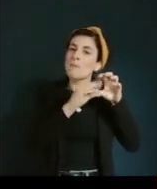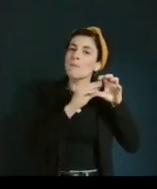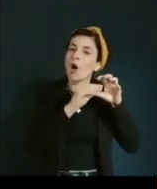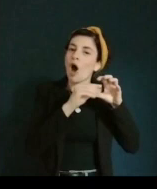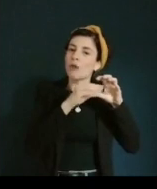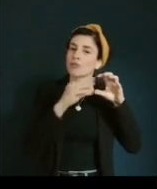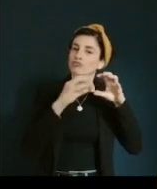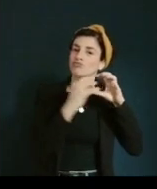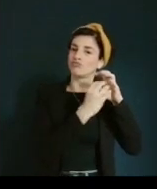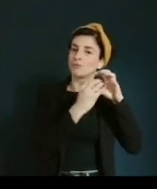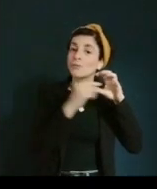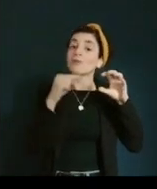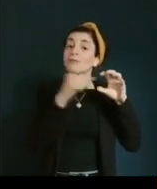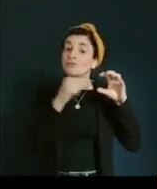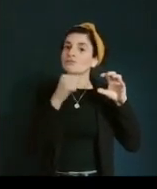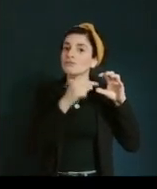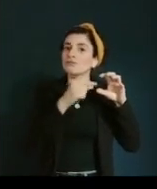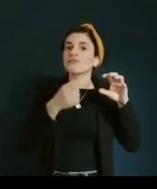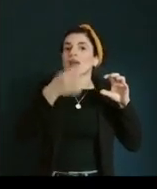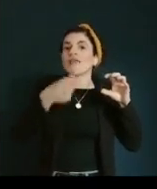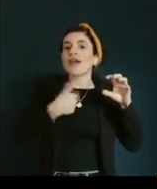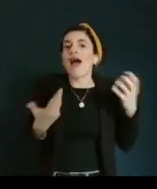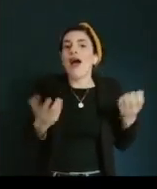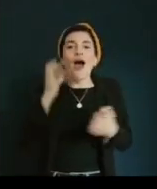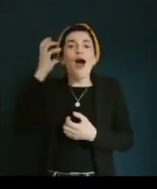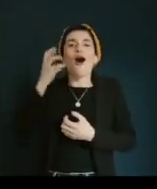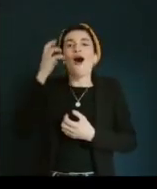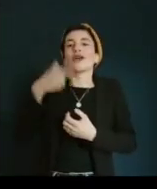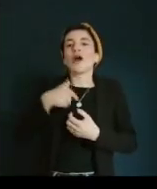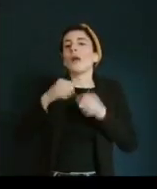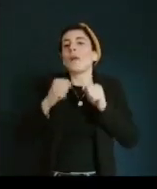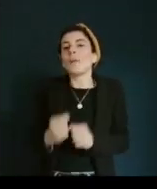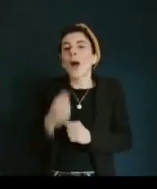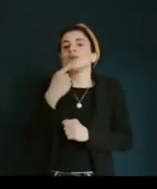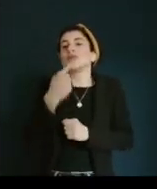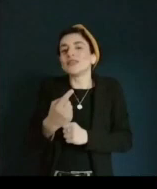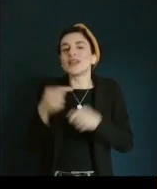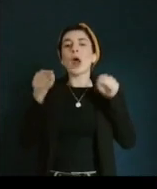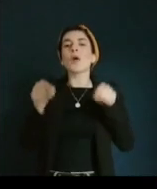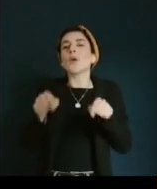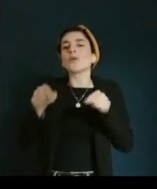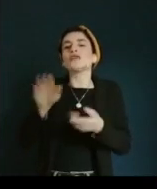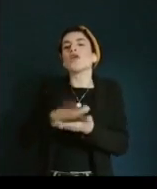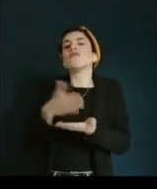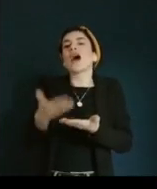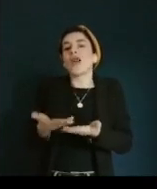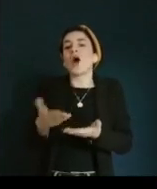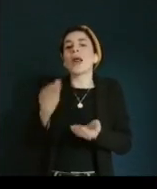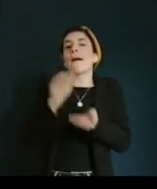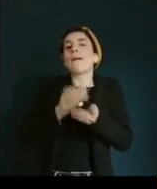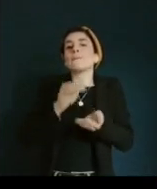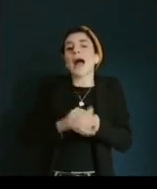appunto bello compatto. E questo è con orgoglio che posso dire che è il pane tipico